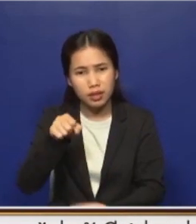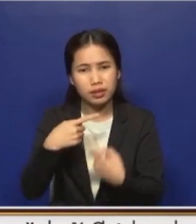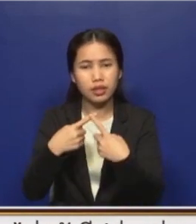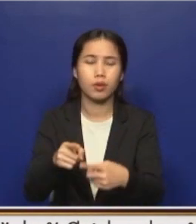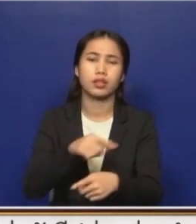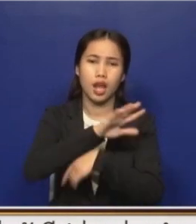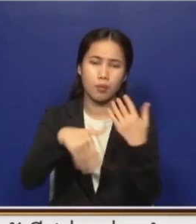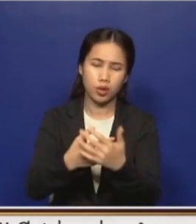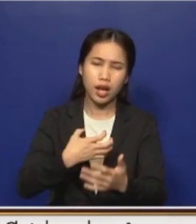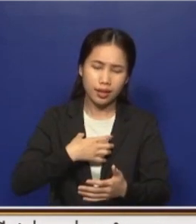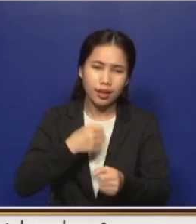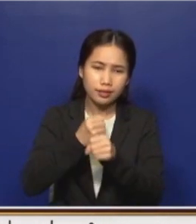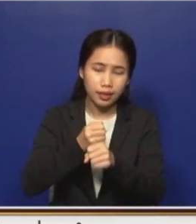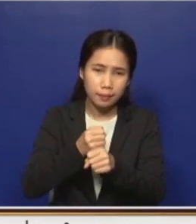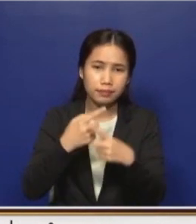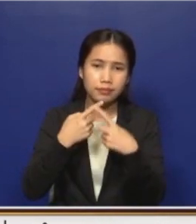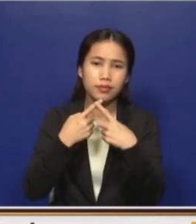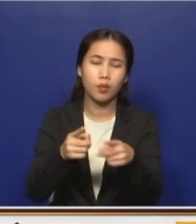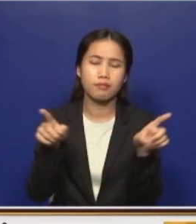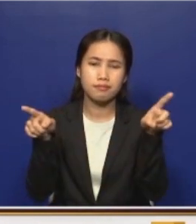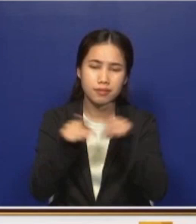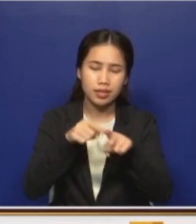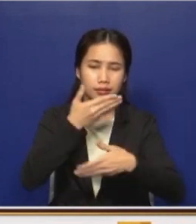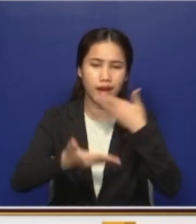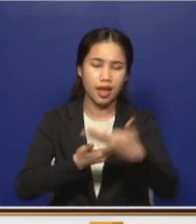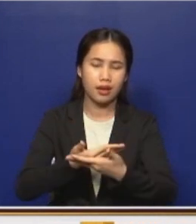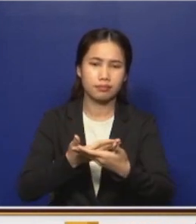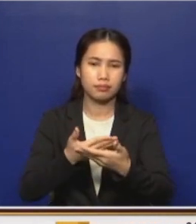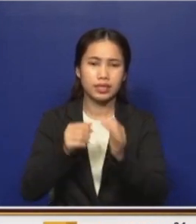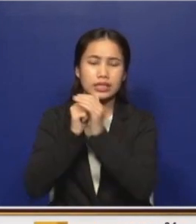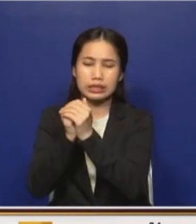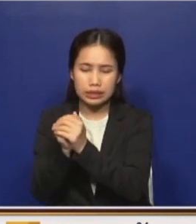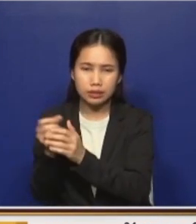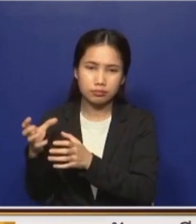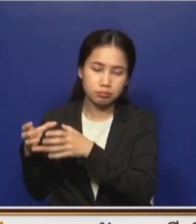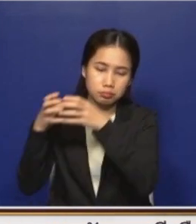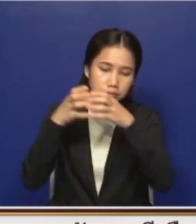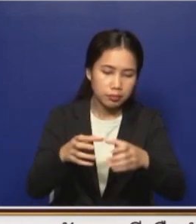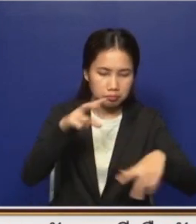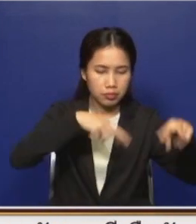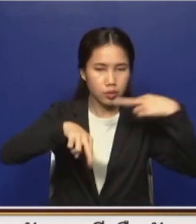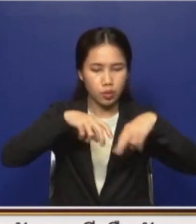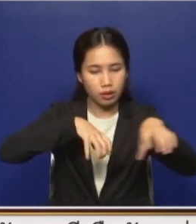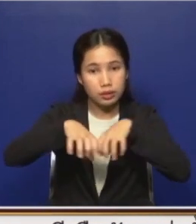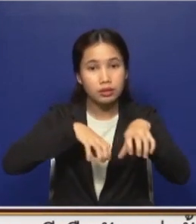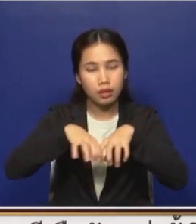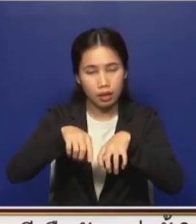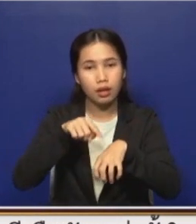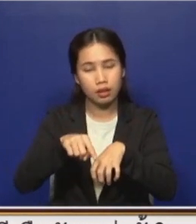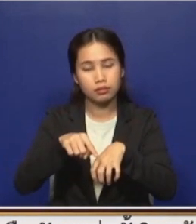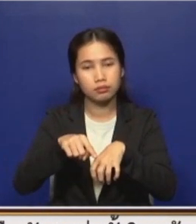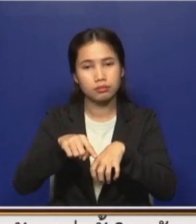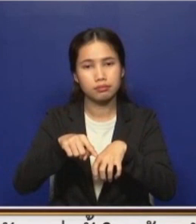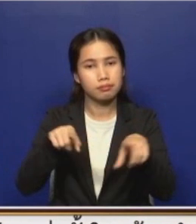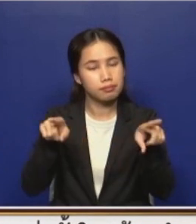สูญเสียทางระบบเศรษฐกิจด้วยครับจริงๆนะฮะถ้าผมมีอารมณ์ขันกว่านี้ผมจะบอกว่ายืนไว้อะ